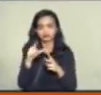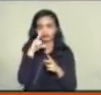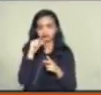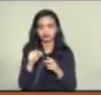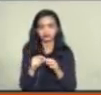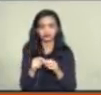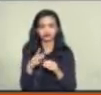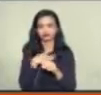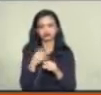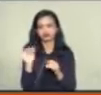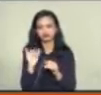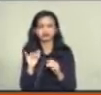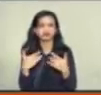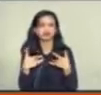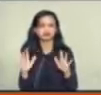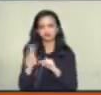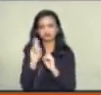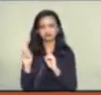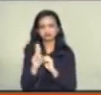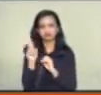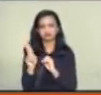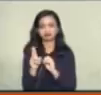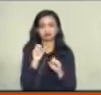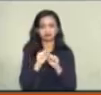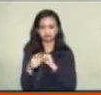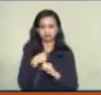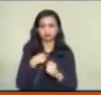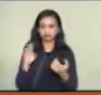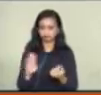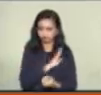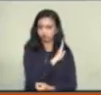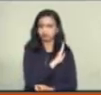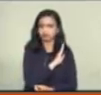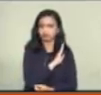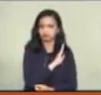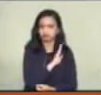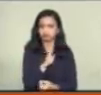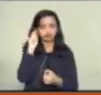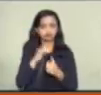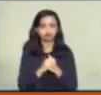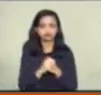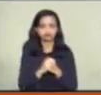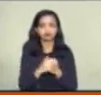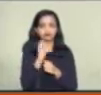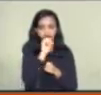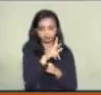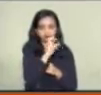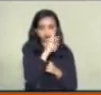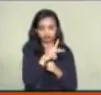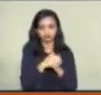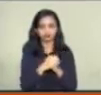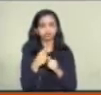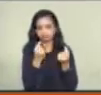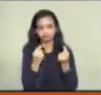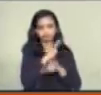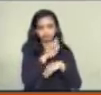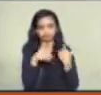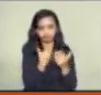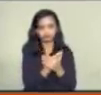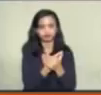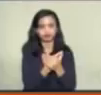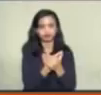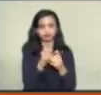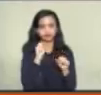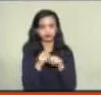walang parang wala rin po. Wala rin po Silvi idol. Kaya naglakas loob po ako idol na rapidol po na lang. Sige sir, I'll do everything na